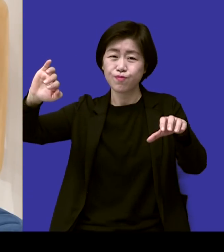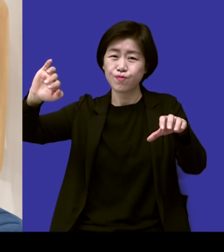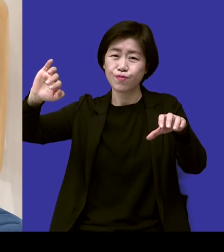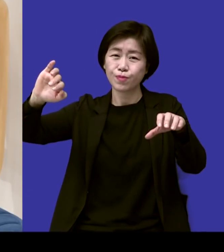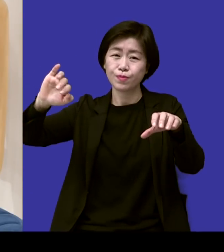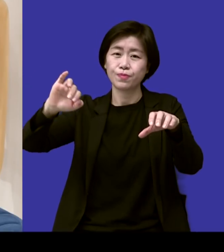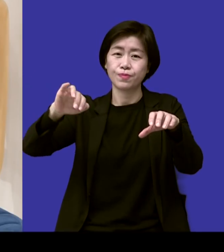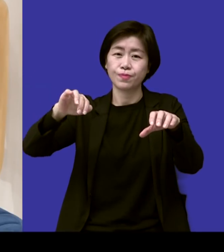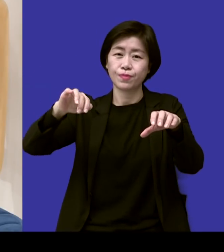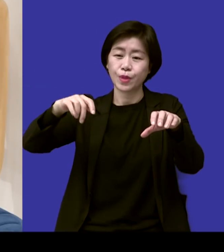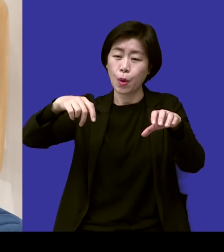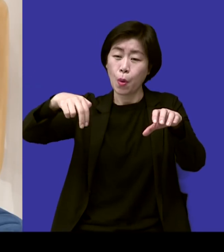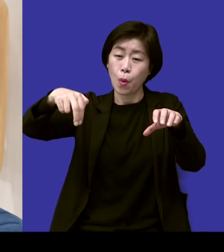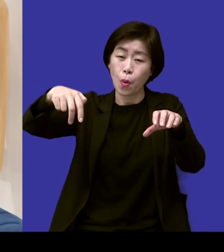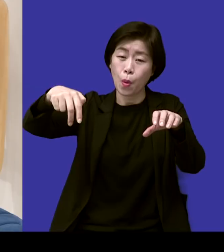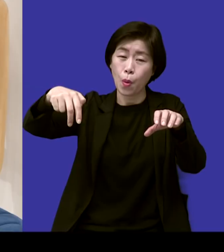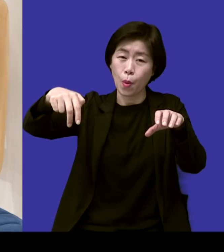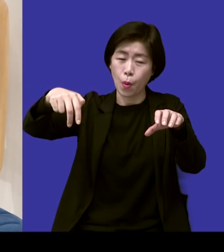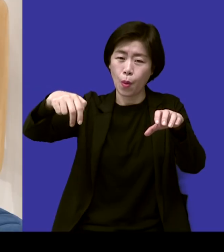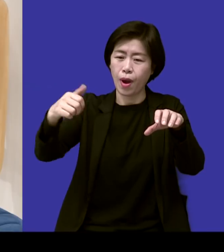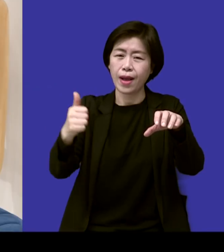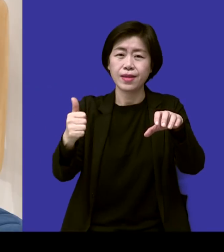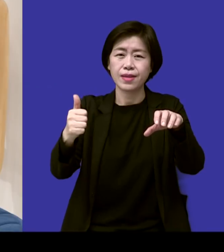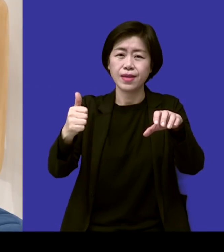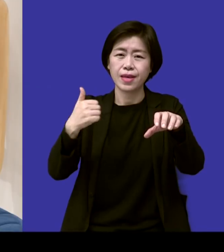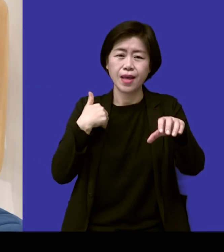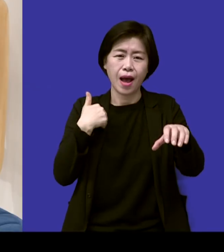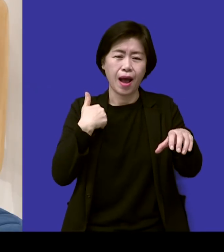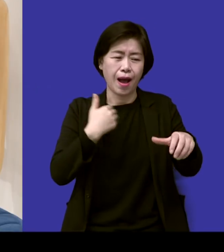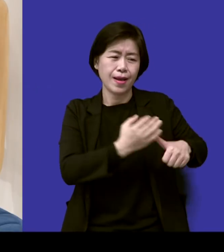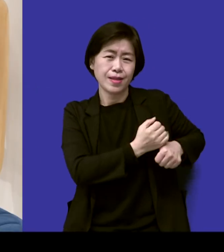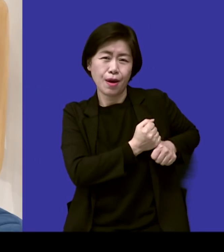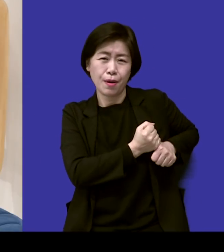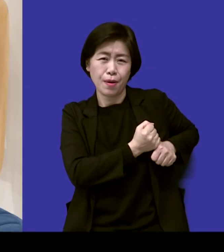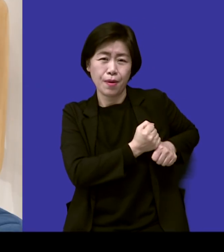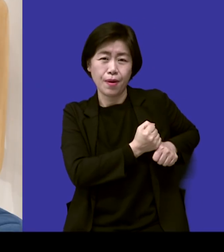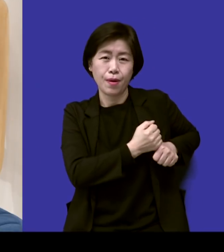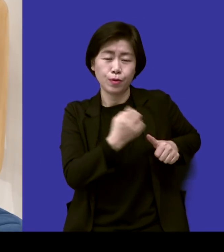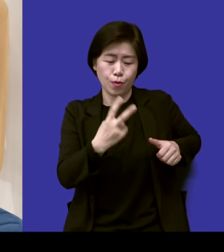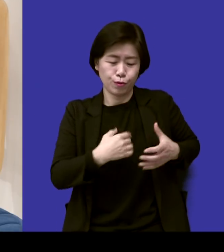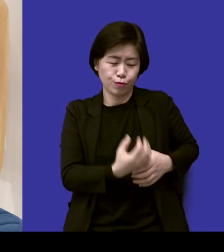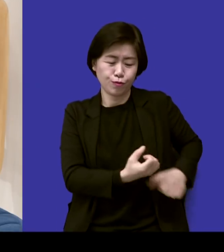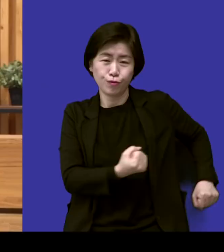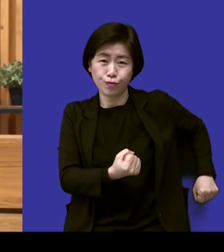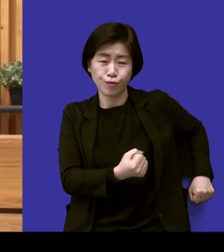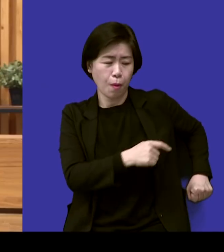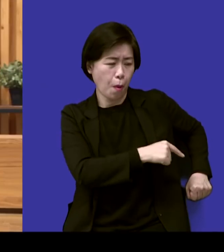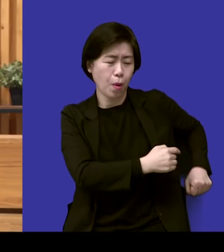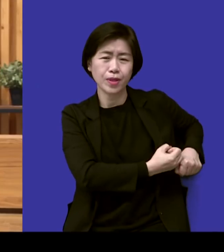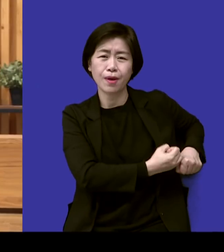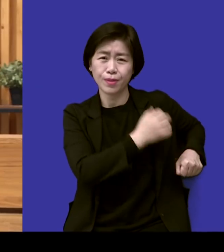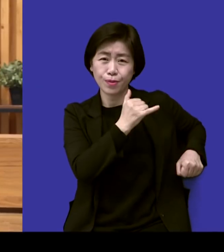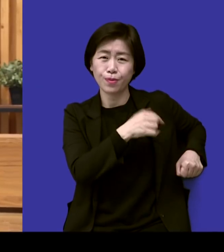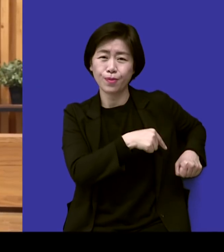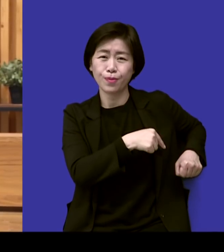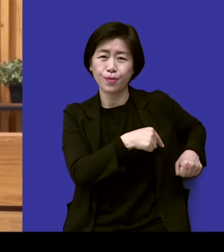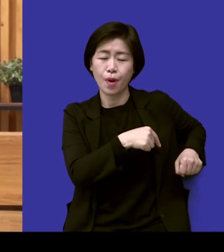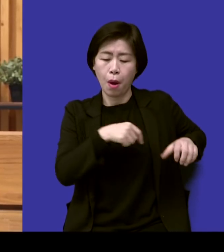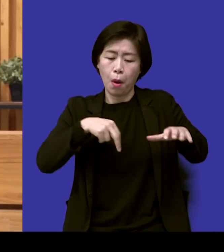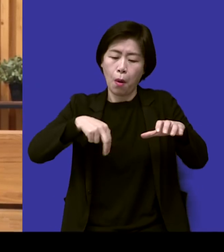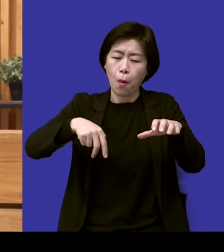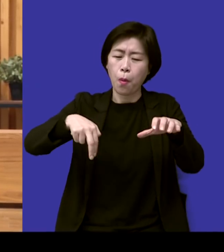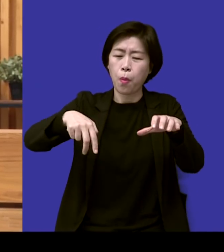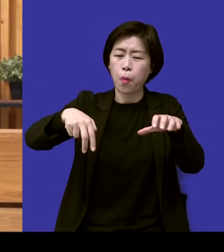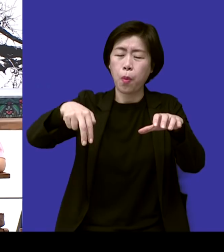이제 그 아저씨가 손을 잡고 여기 줄을 묶고 그 다음에 이제 여기 열고 넘어갔죠. 생각만